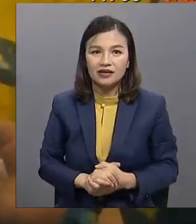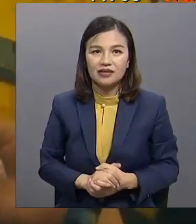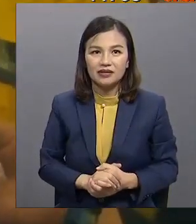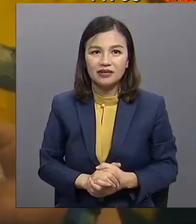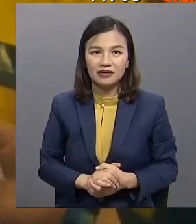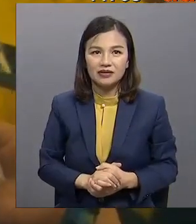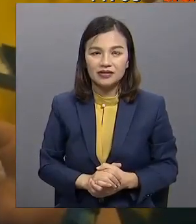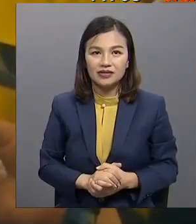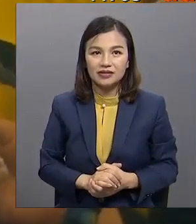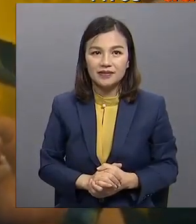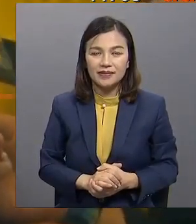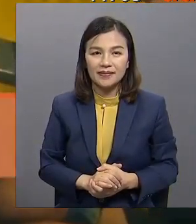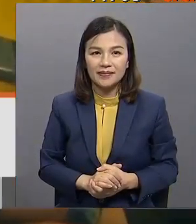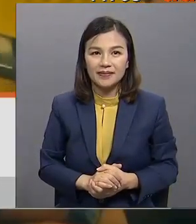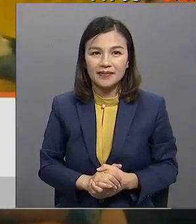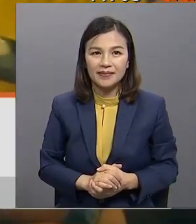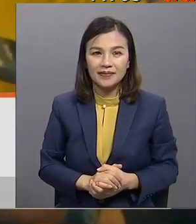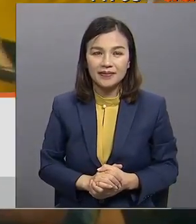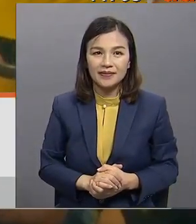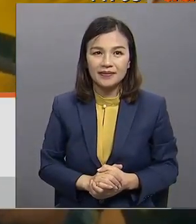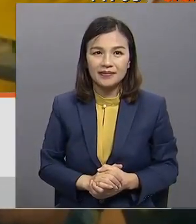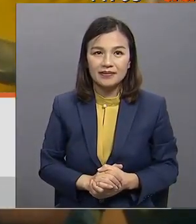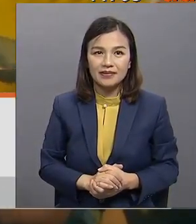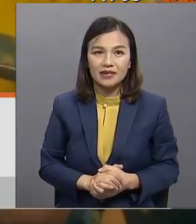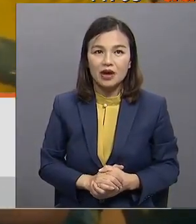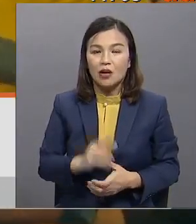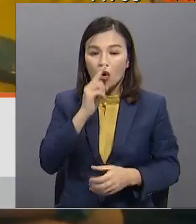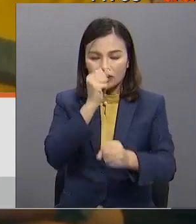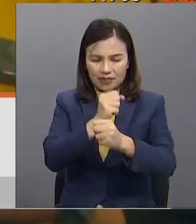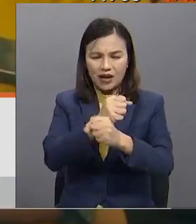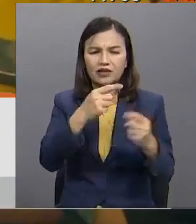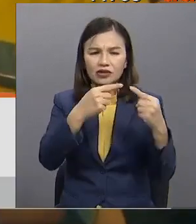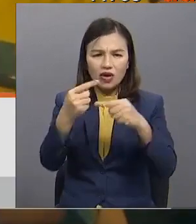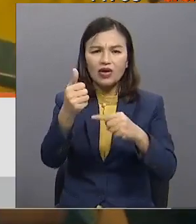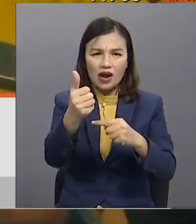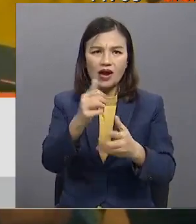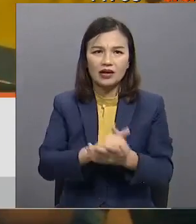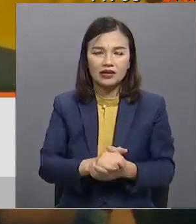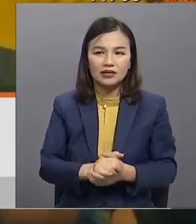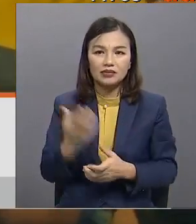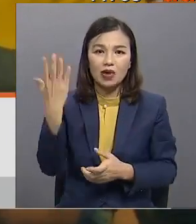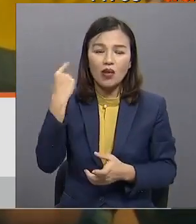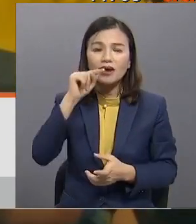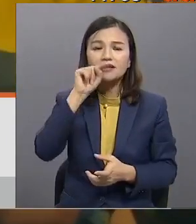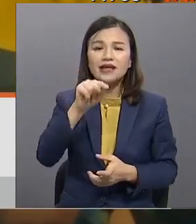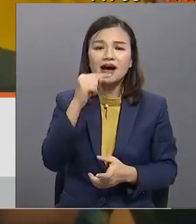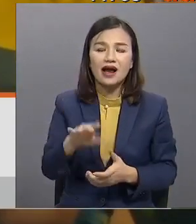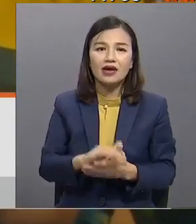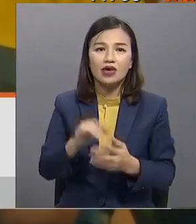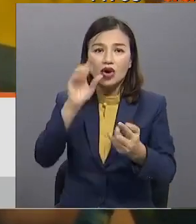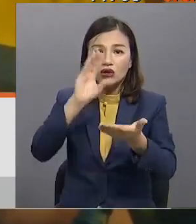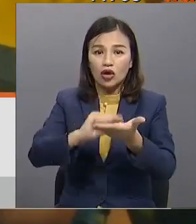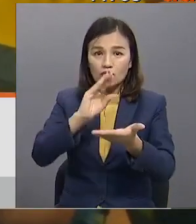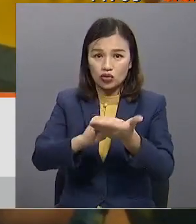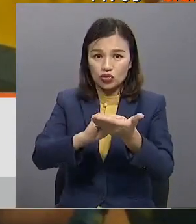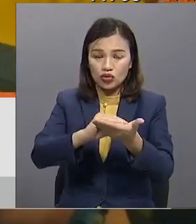ใช้ไว้เมื่อวานคือไม่ห้ามปฏิบัติหน้าที่เพราะว่าข้อมูลที่มากร